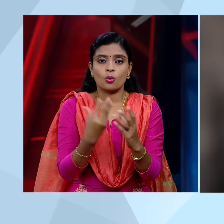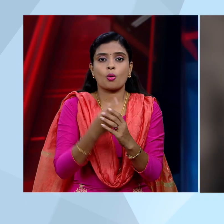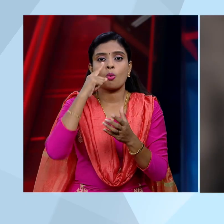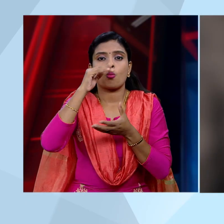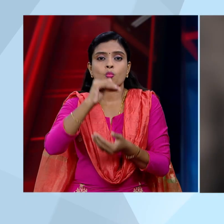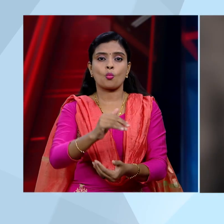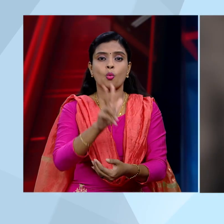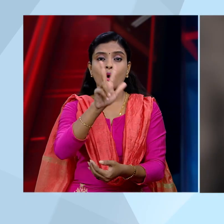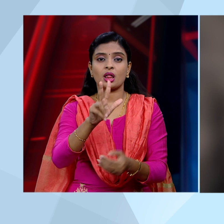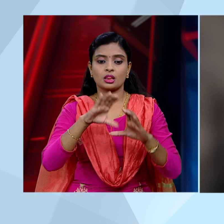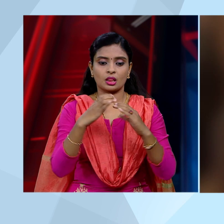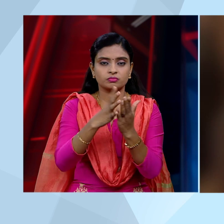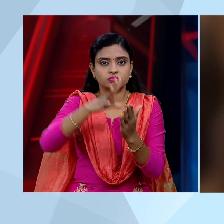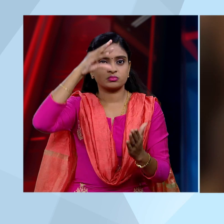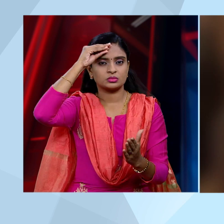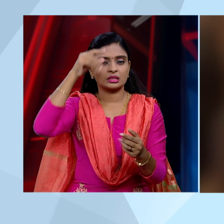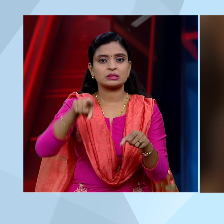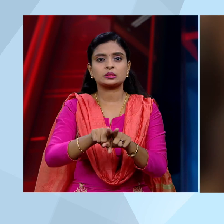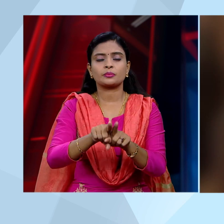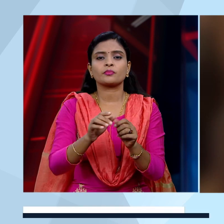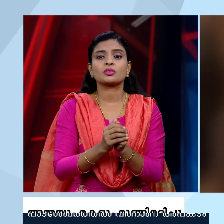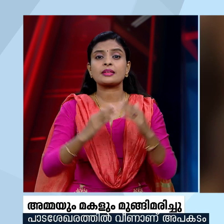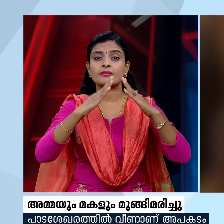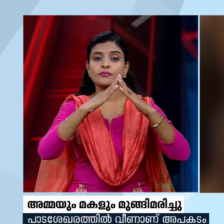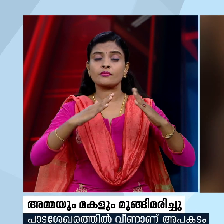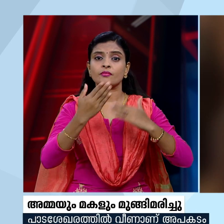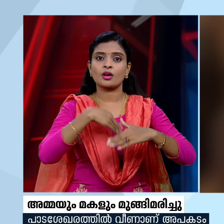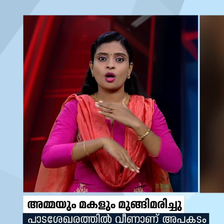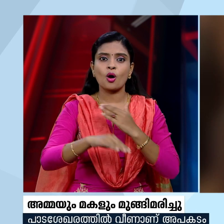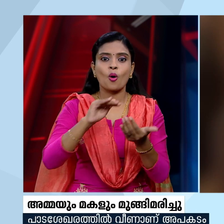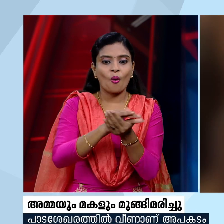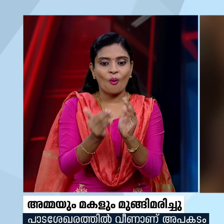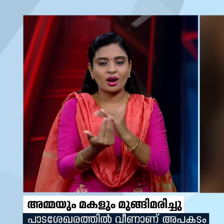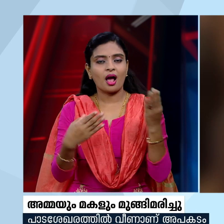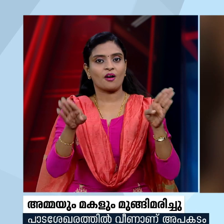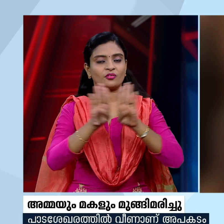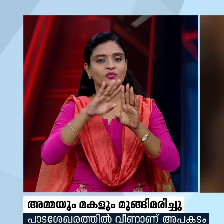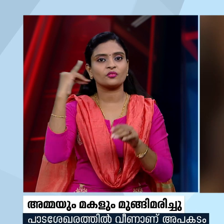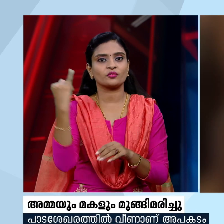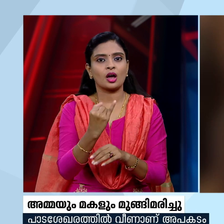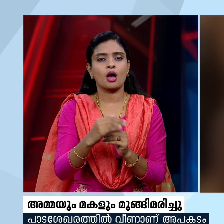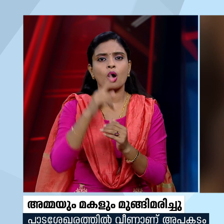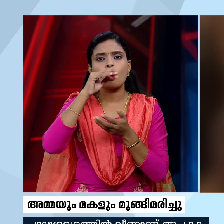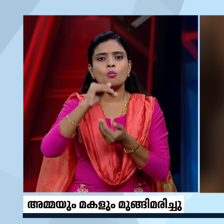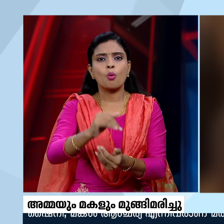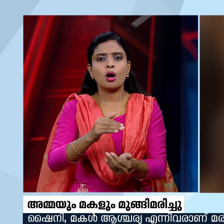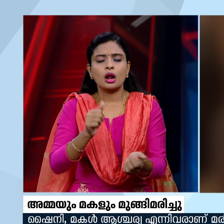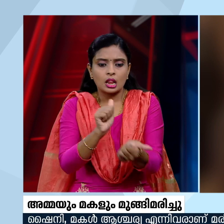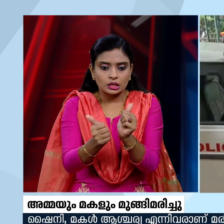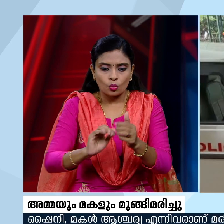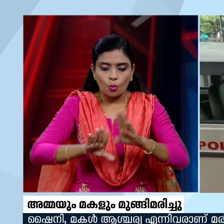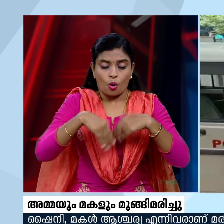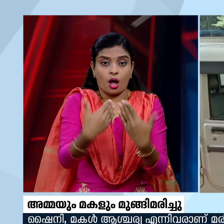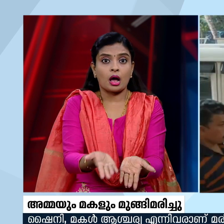ഒതളൂരിൽ പാടശേഖരത്തിൽ മുങ്ങി മരിച്ചത്. ഒതളൂരിലെ തറവാട് വീട്ടിൽ ഓണാവധിക്കെത്തിയതായിരുന്നു കുടുംബം. മകൾ കാൽ വഴുതി വെള്ളത്തിൽ വീണപ്പോൾ